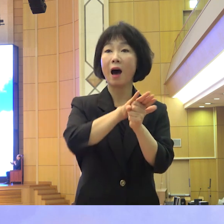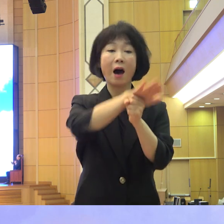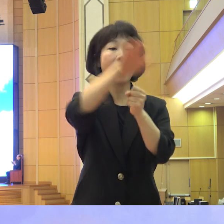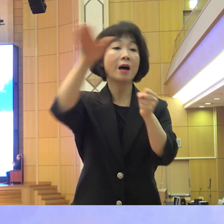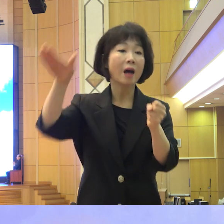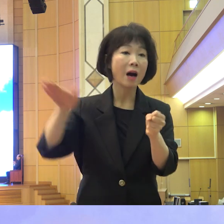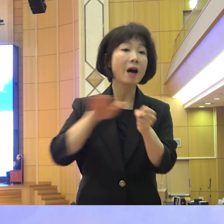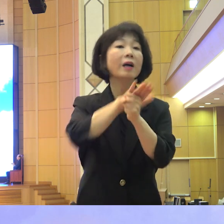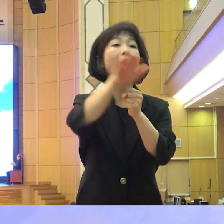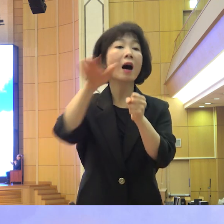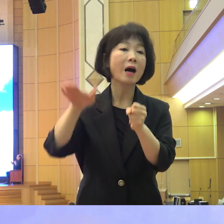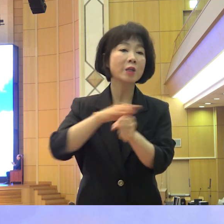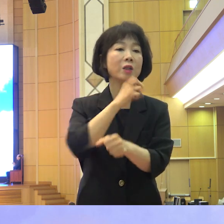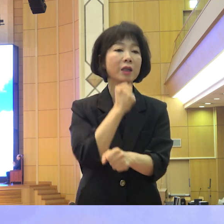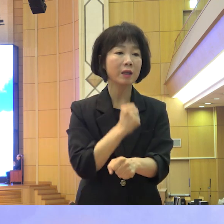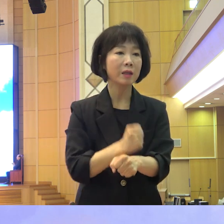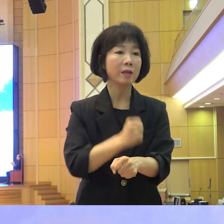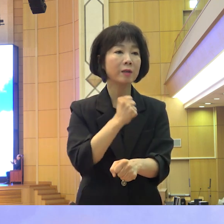날